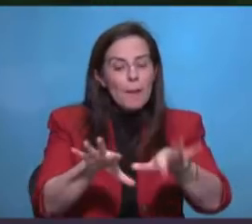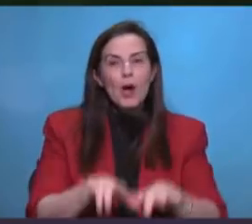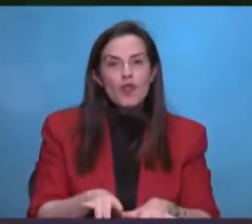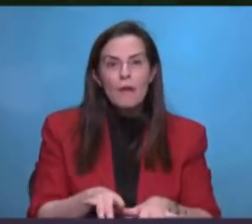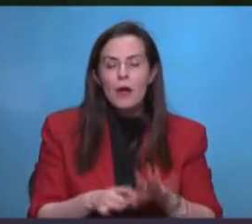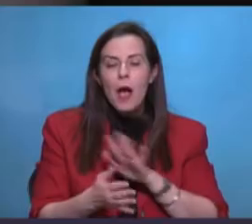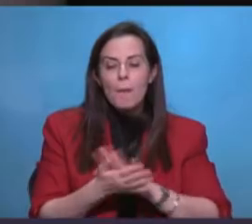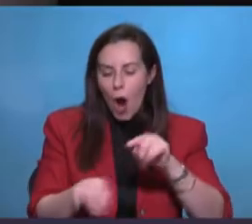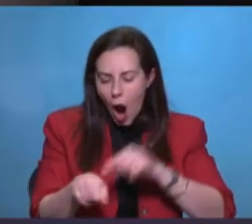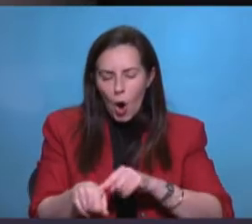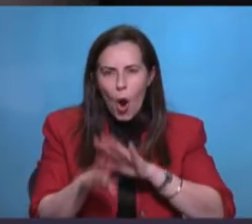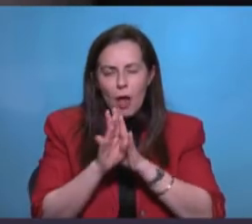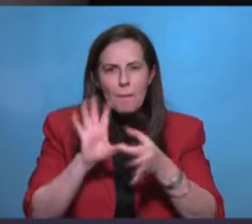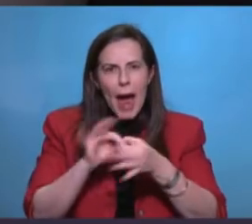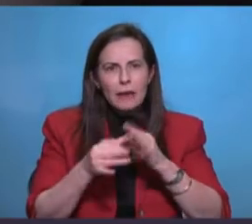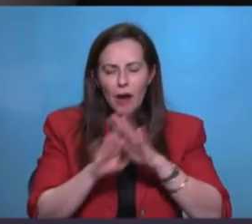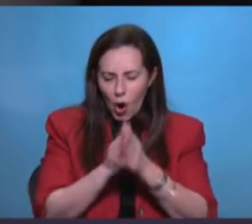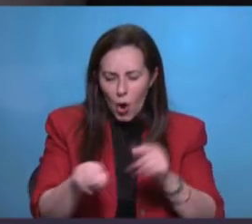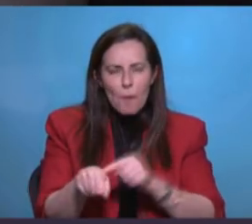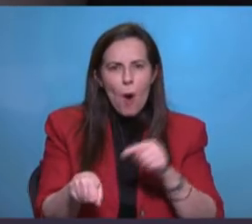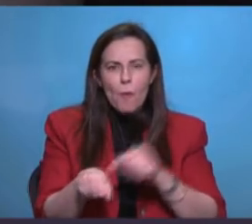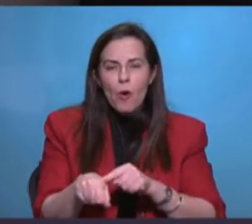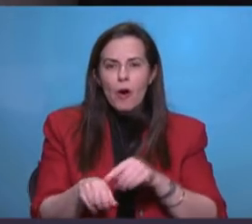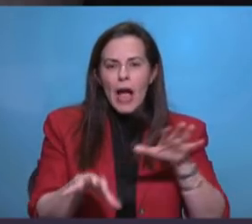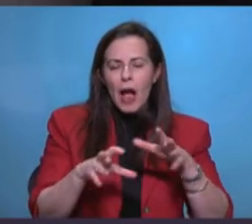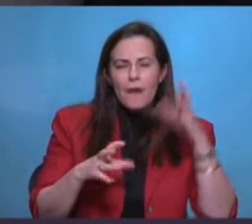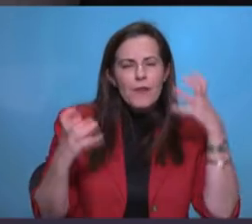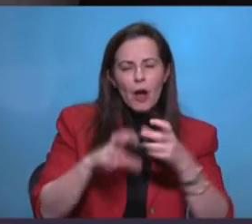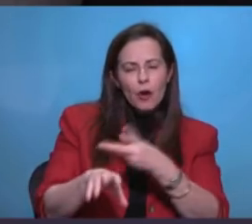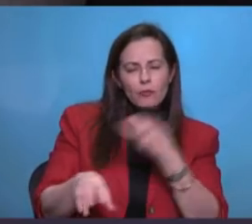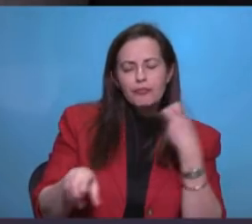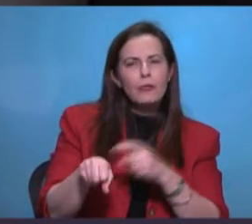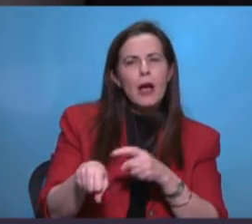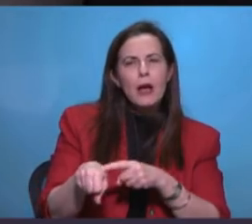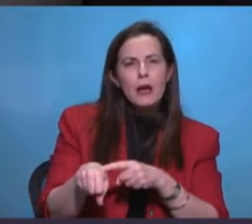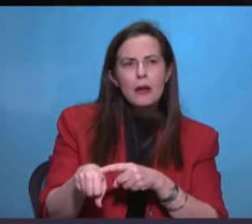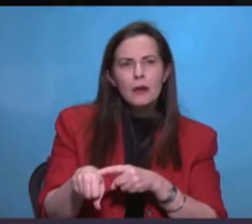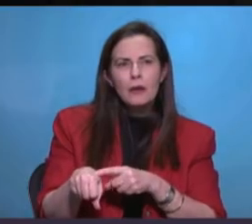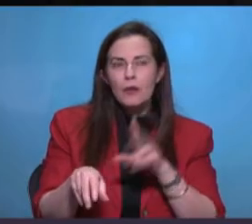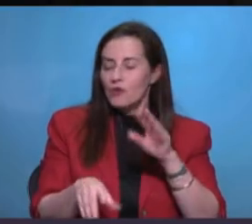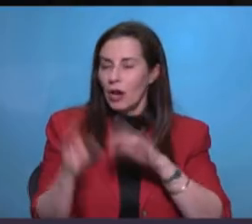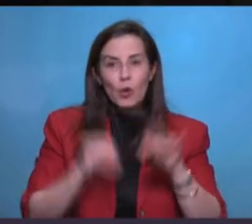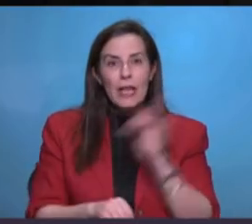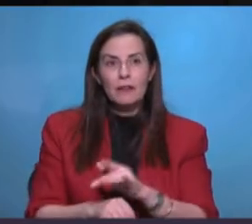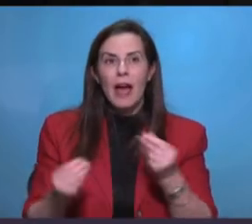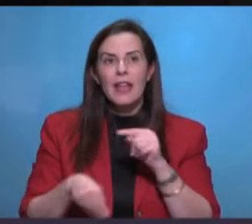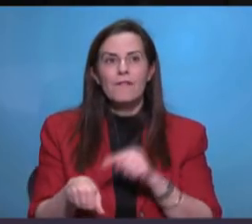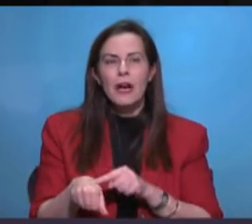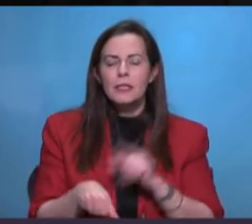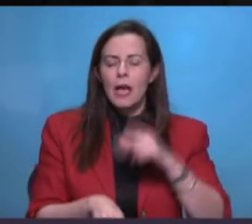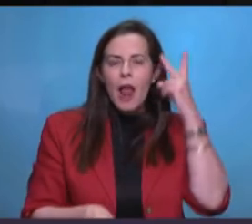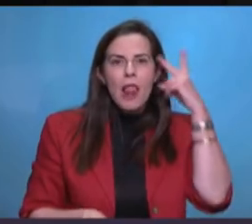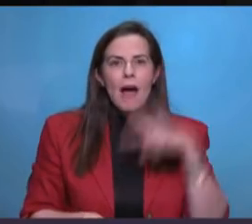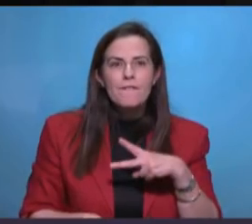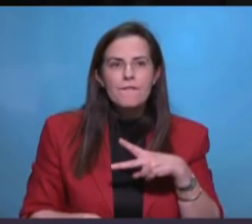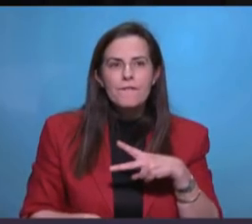פשוט שם אותו לאינטרנט, שם אותו בכל מיני חברות שאוספות אותו. המידע הזה יוכל לשמש כנגדך בכל מיני צורות. הדבר הזה, צריך להבין, הוא בעצם